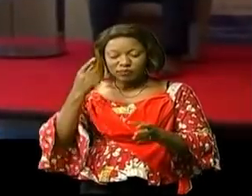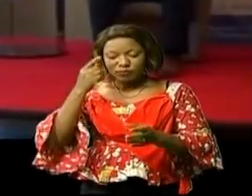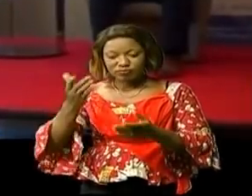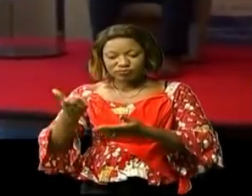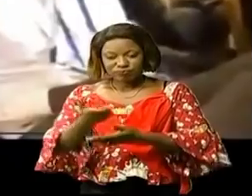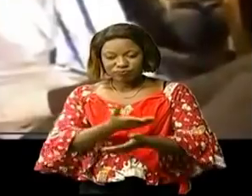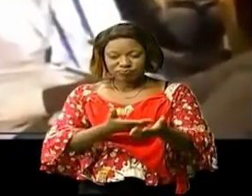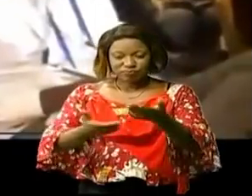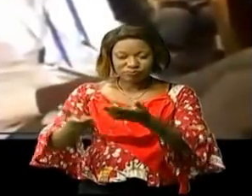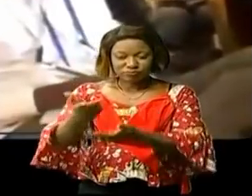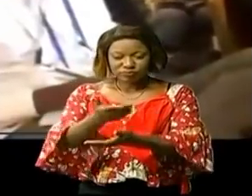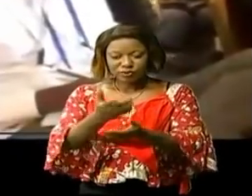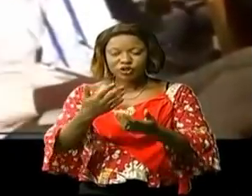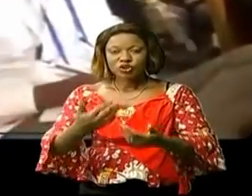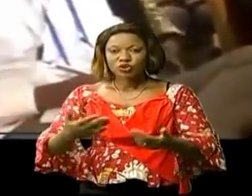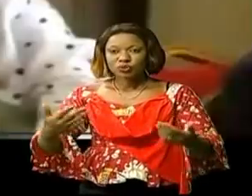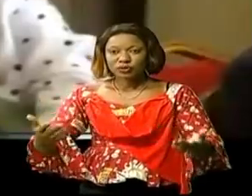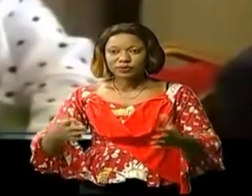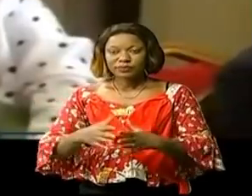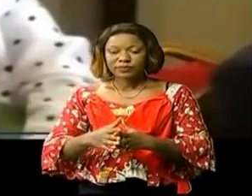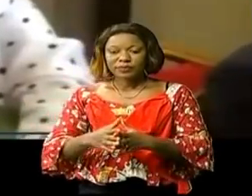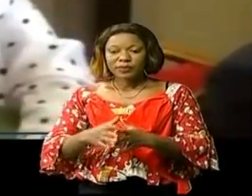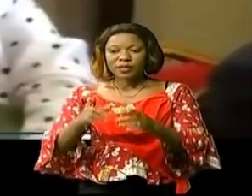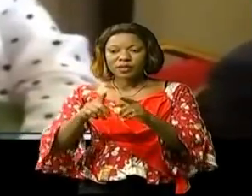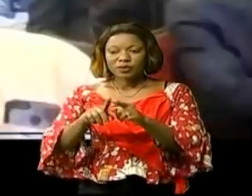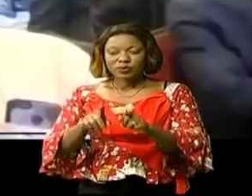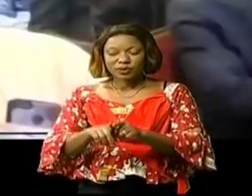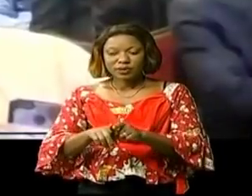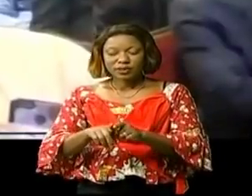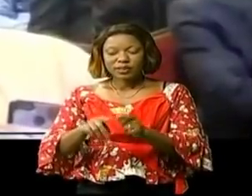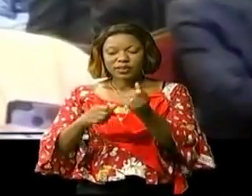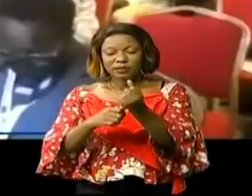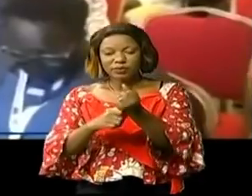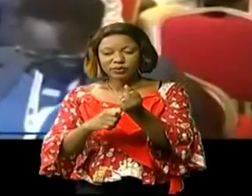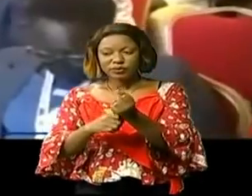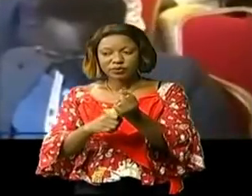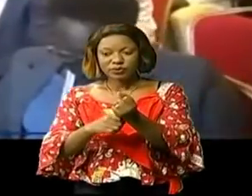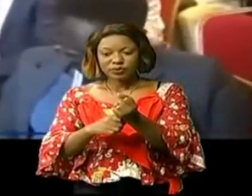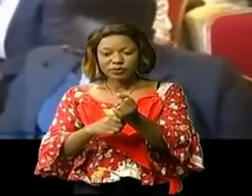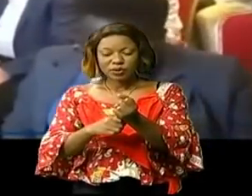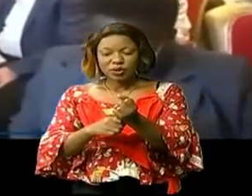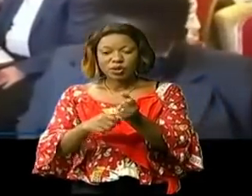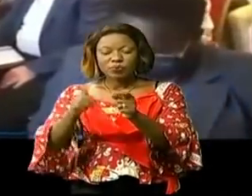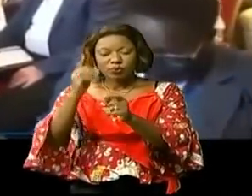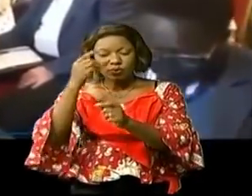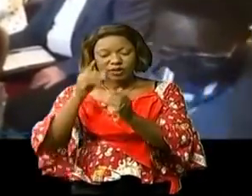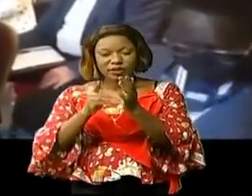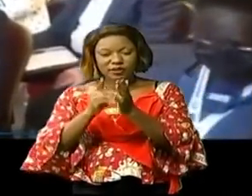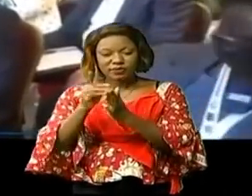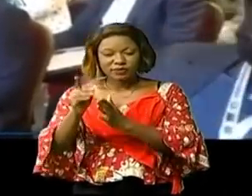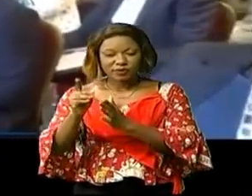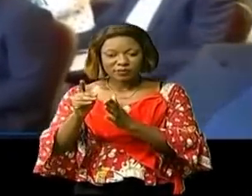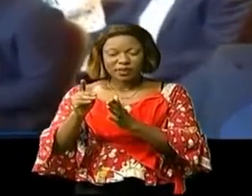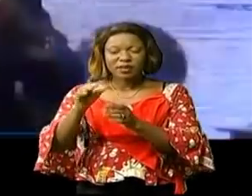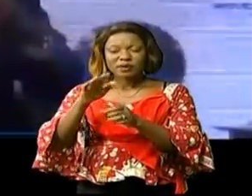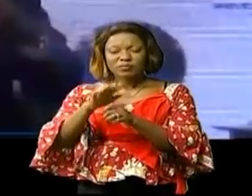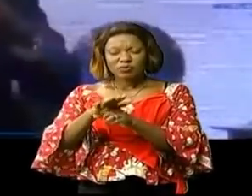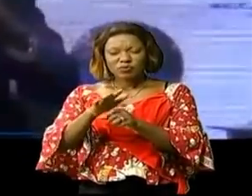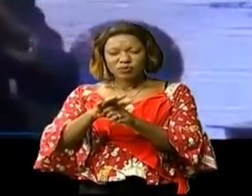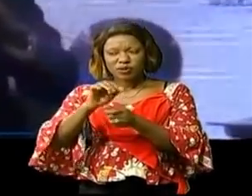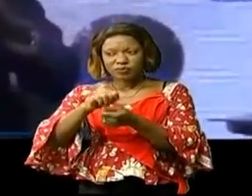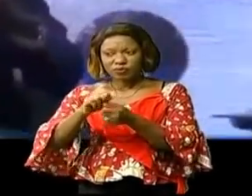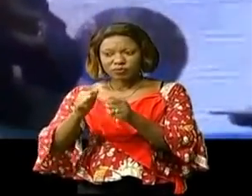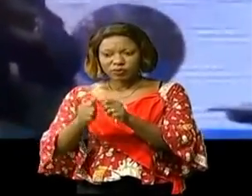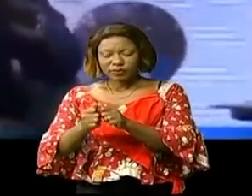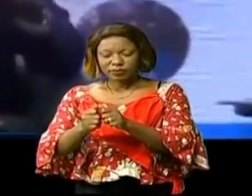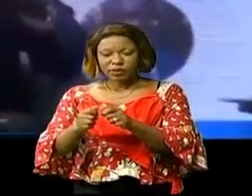pays des grands lacs africains ». Des intervenants se sont succédés devant l'assistance pour développer différents sujets. C'est le cas du professeur